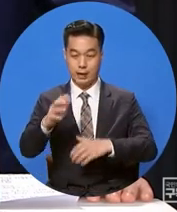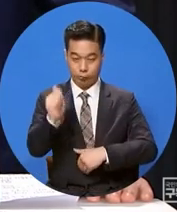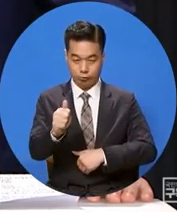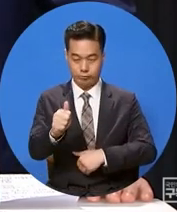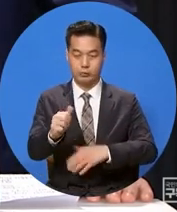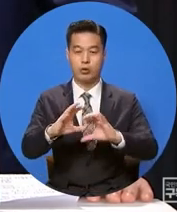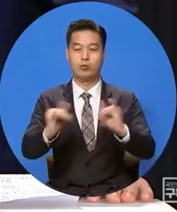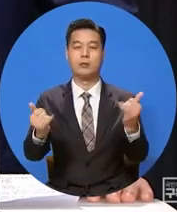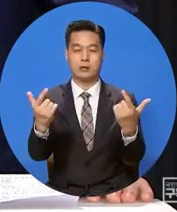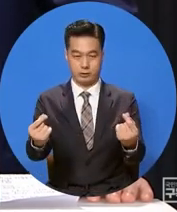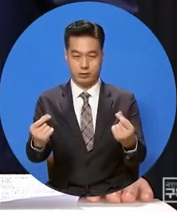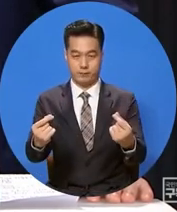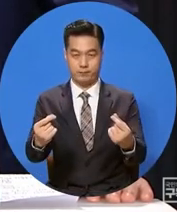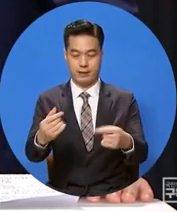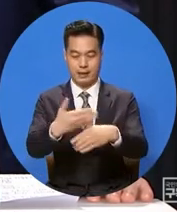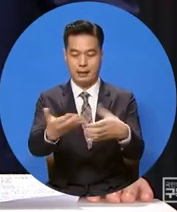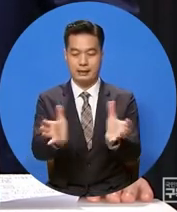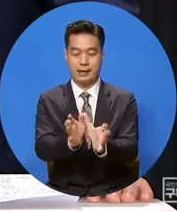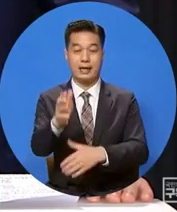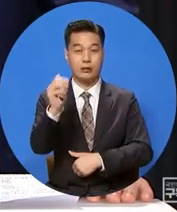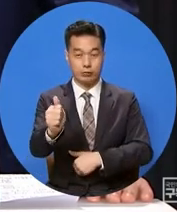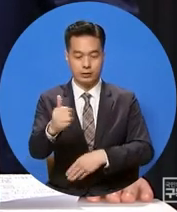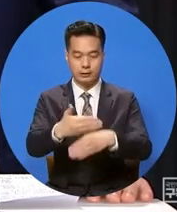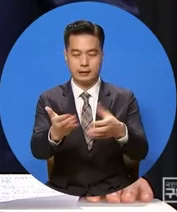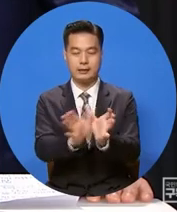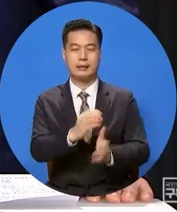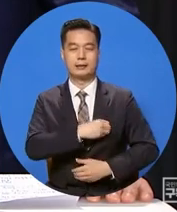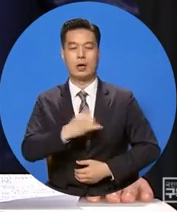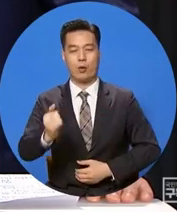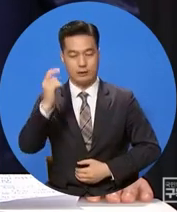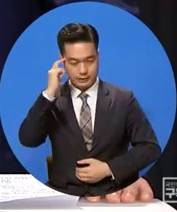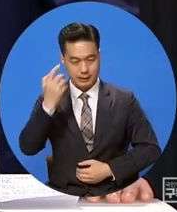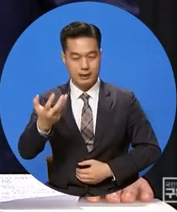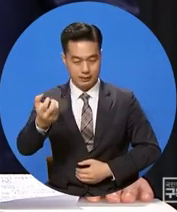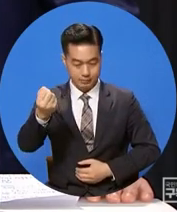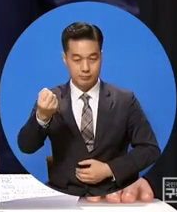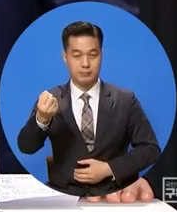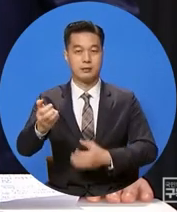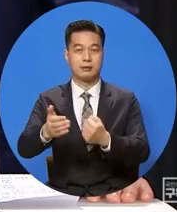것처럼 당의 주인은 당원이라고 생각합니다. 예. 그래서